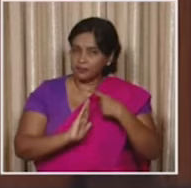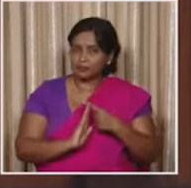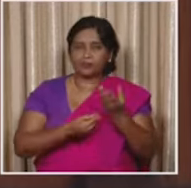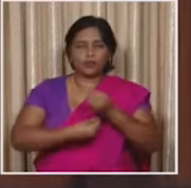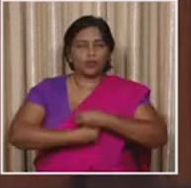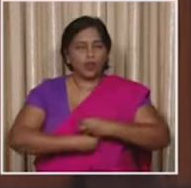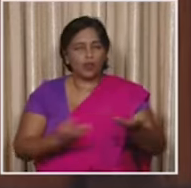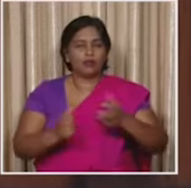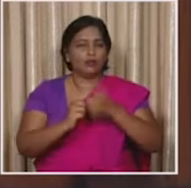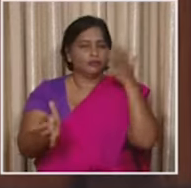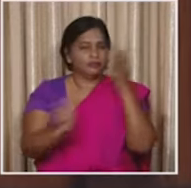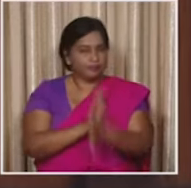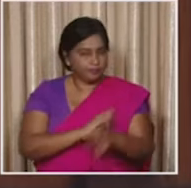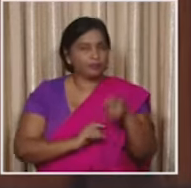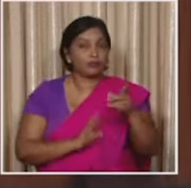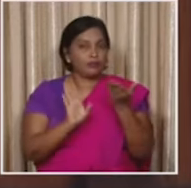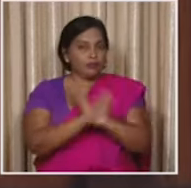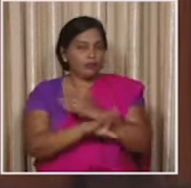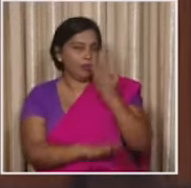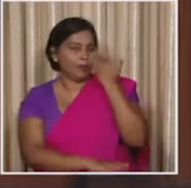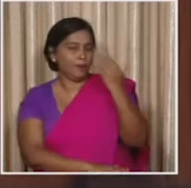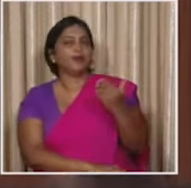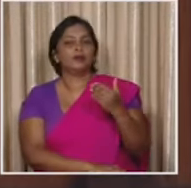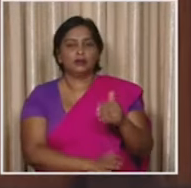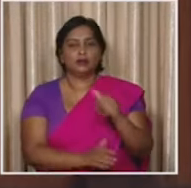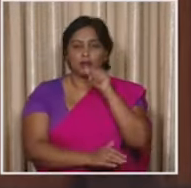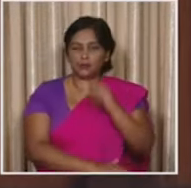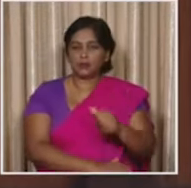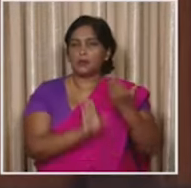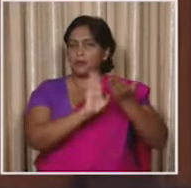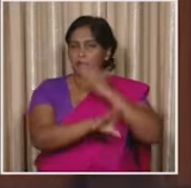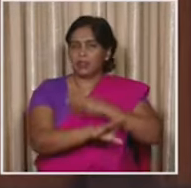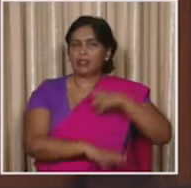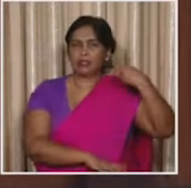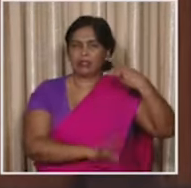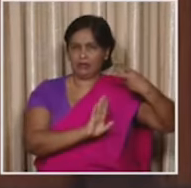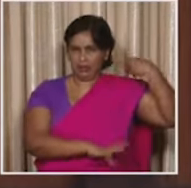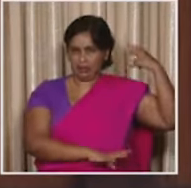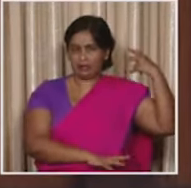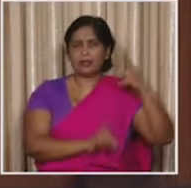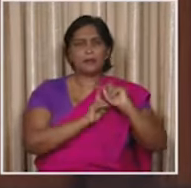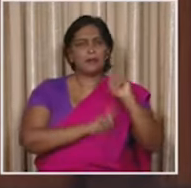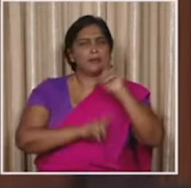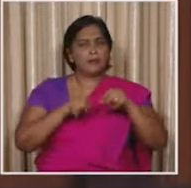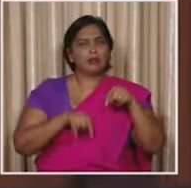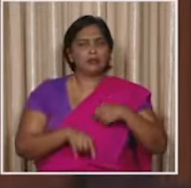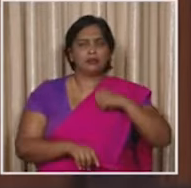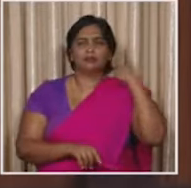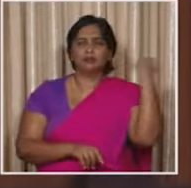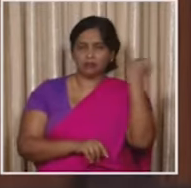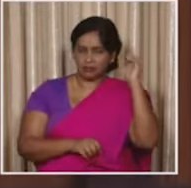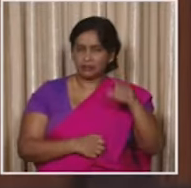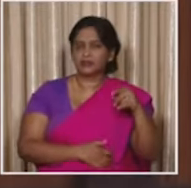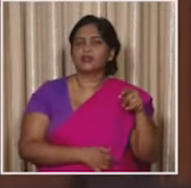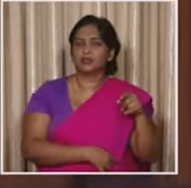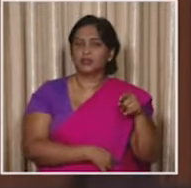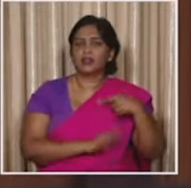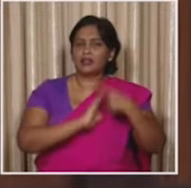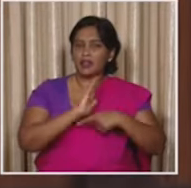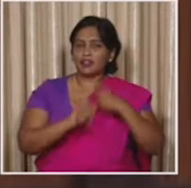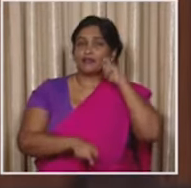Vinasa, Katikarneke, Peranimiti Peno, Ekita Padili, Pahugia, Das, Dekara Pere, May Parliament to Mamakata, Pathona Kota,